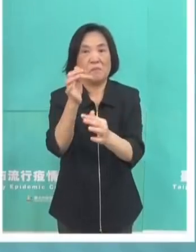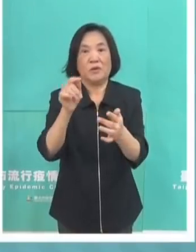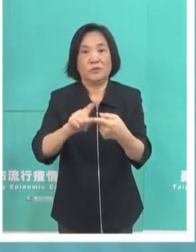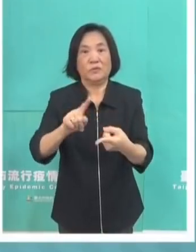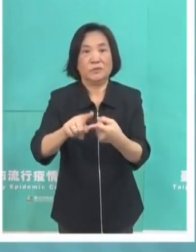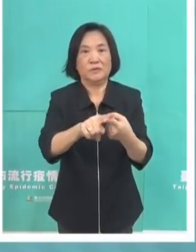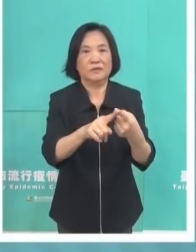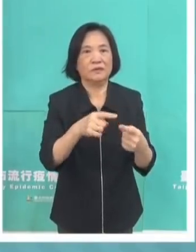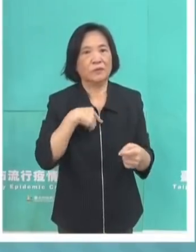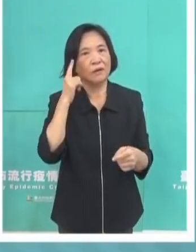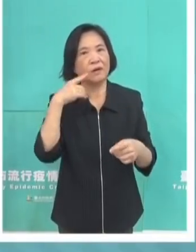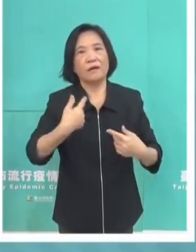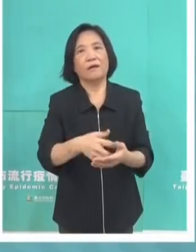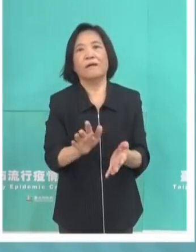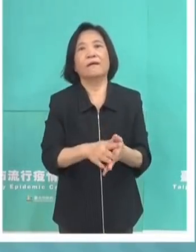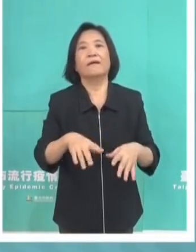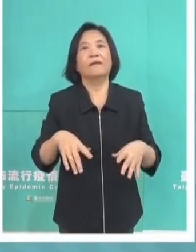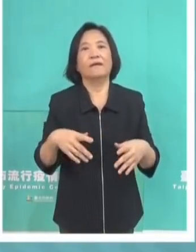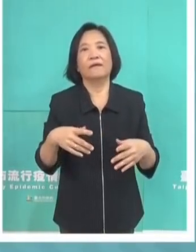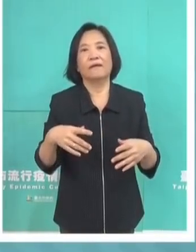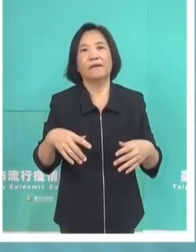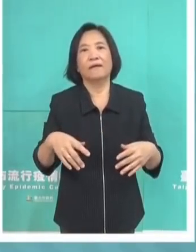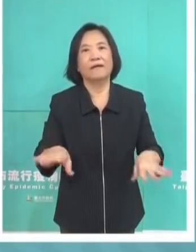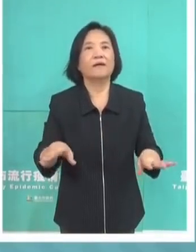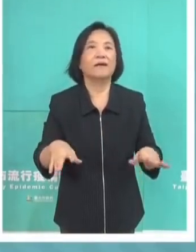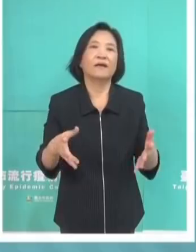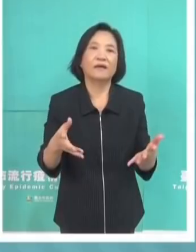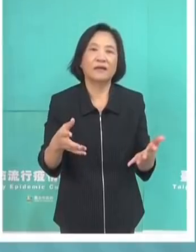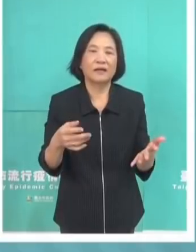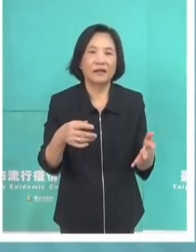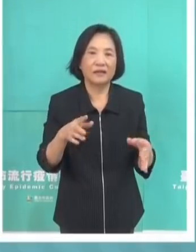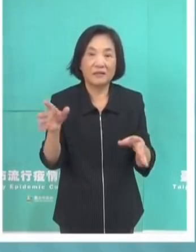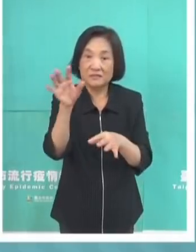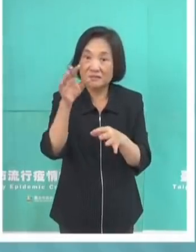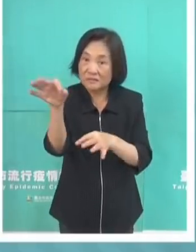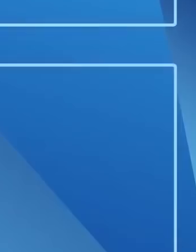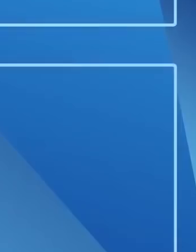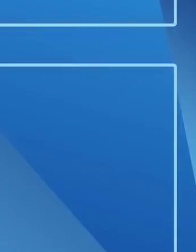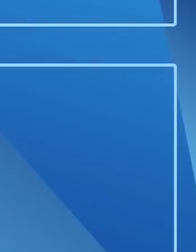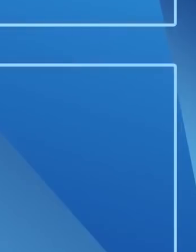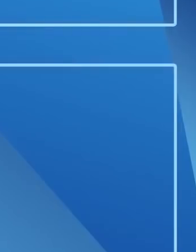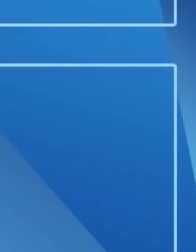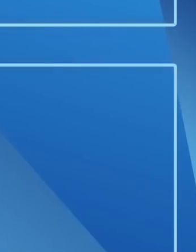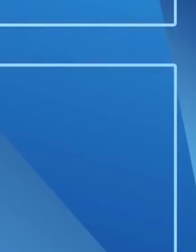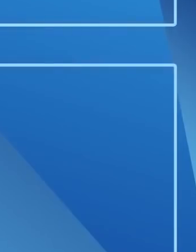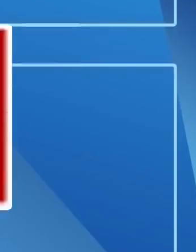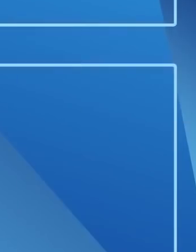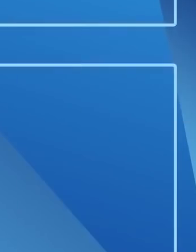那就是都不要做了，结果经济损失会更大。